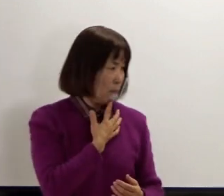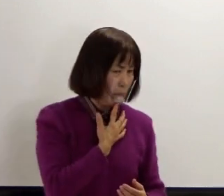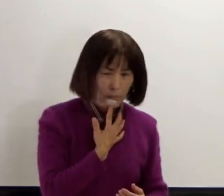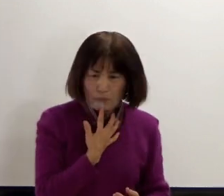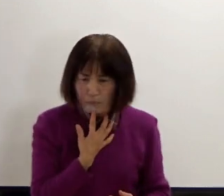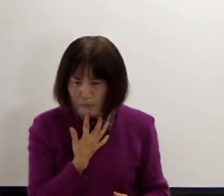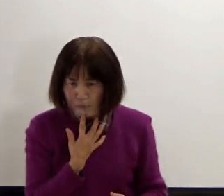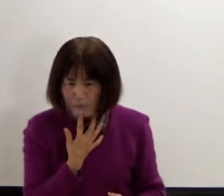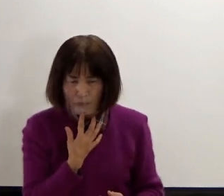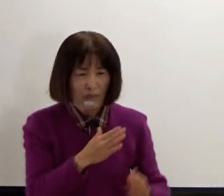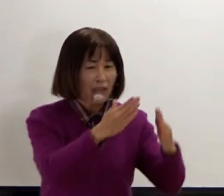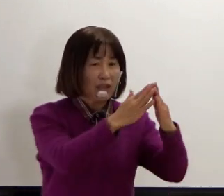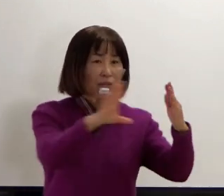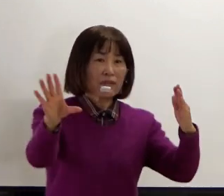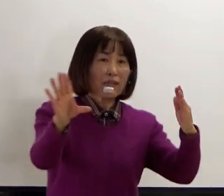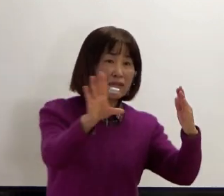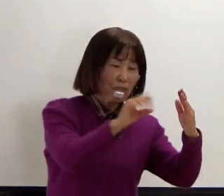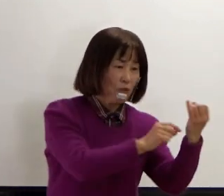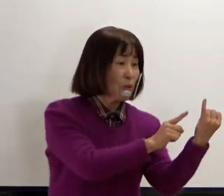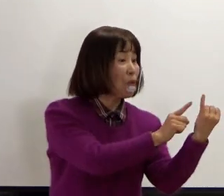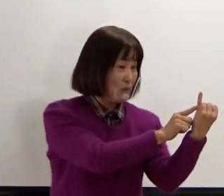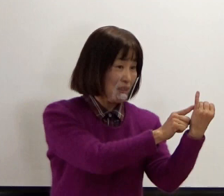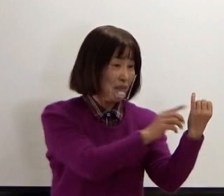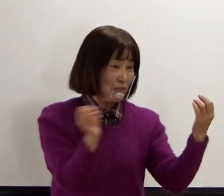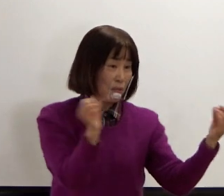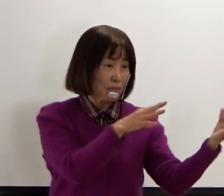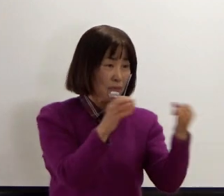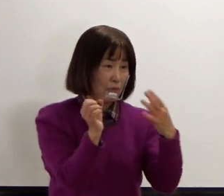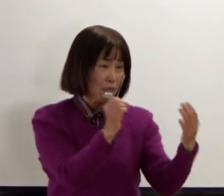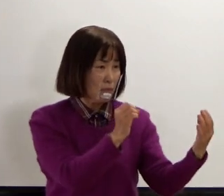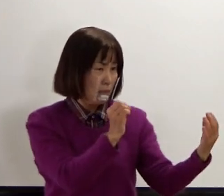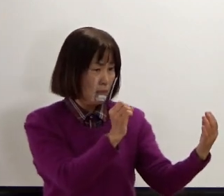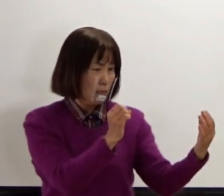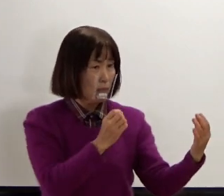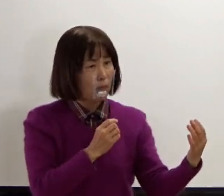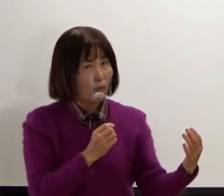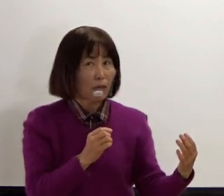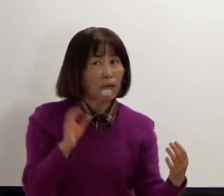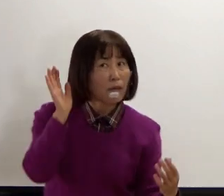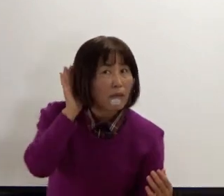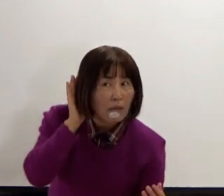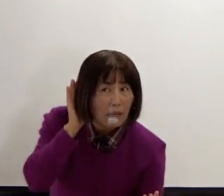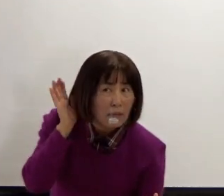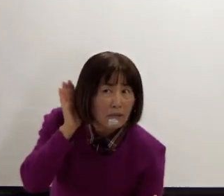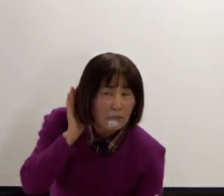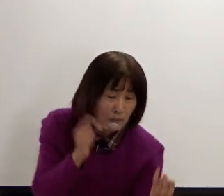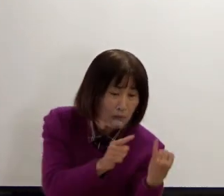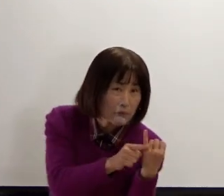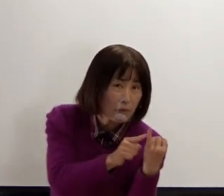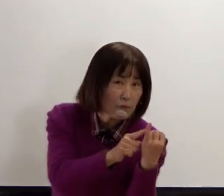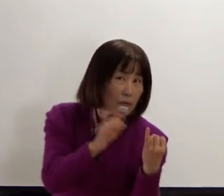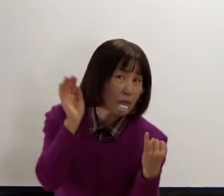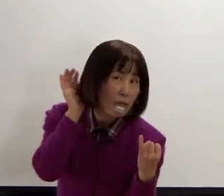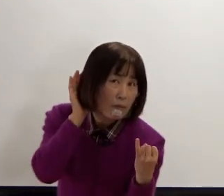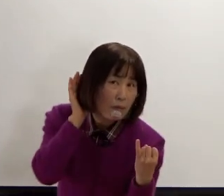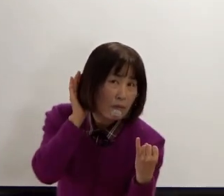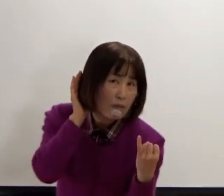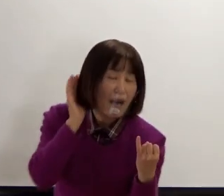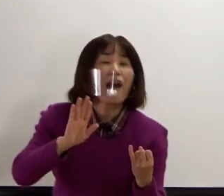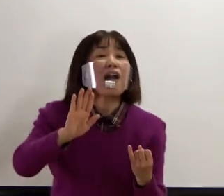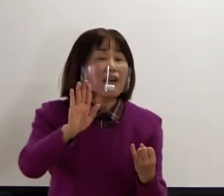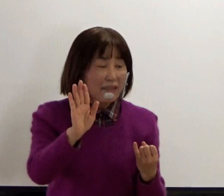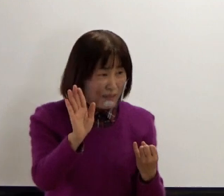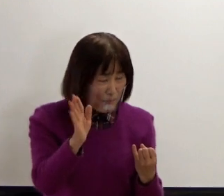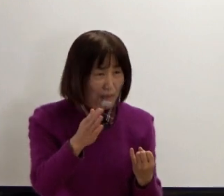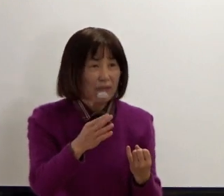ごもご言って、でなんか書くも持ってこいってこう書いて、で今あったことをね一生懸命奥さんに伝えたんだと思いますよ。